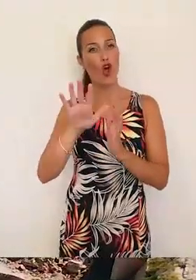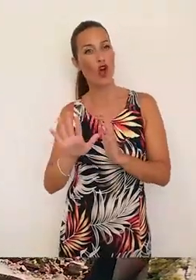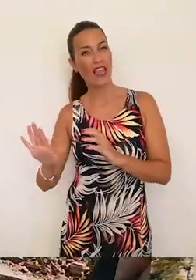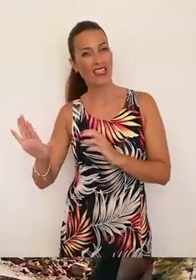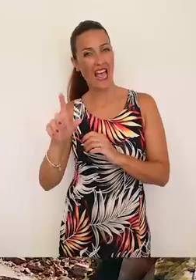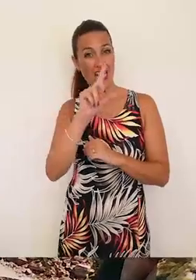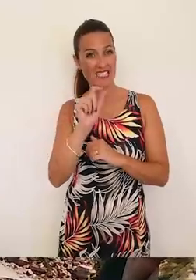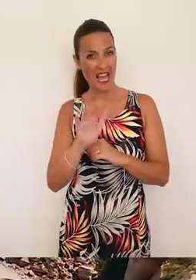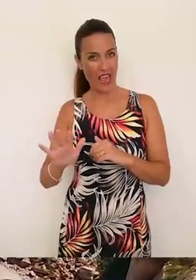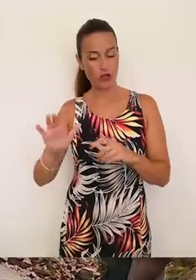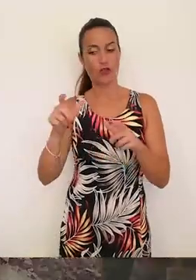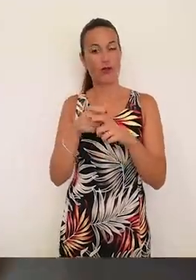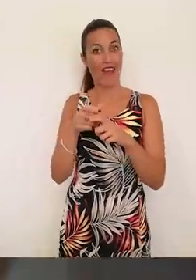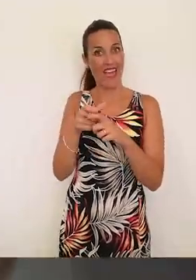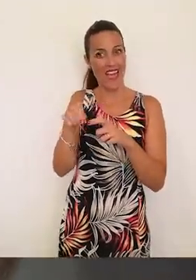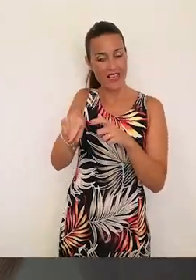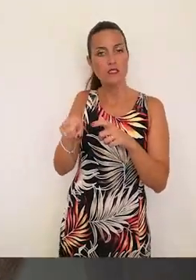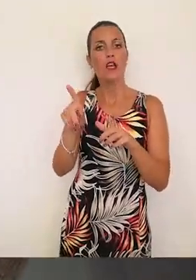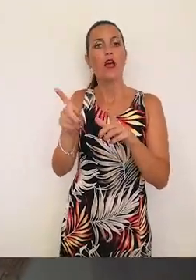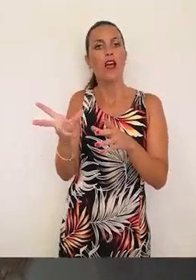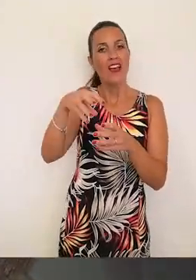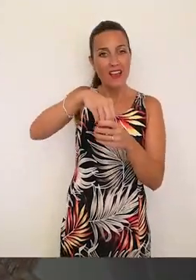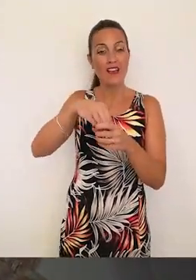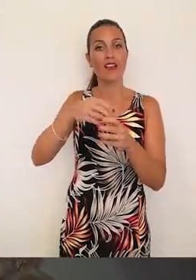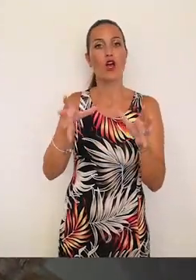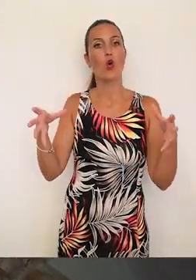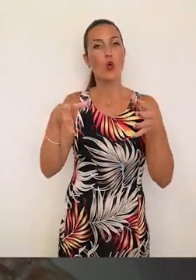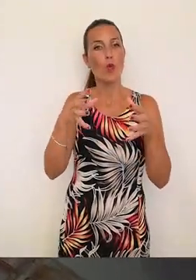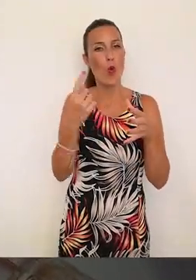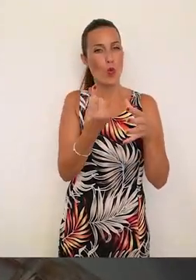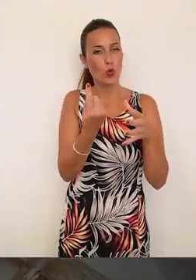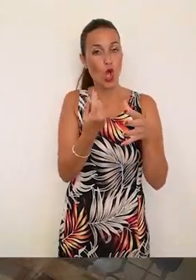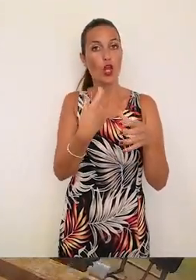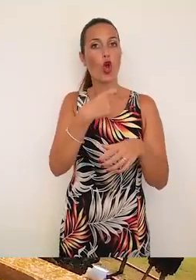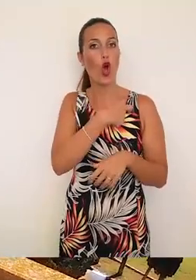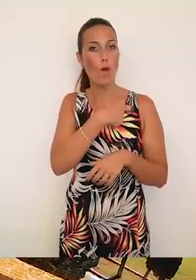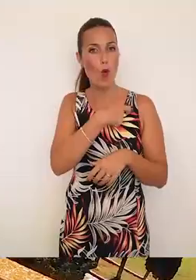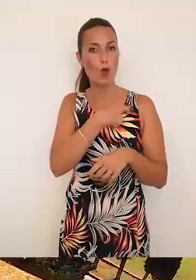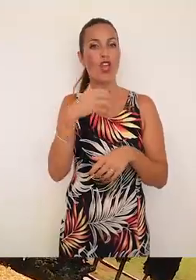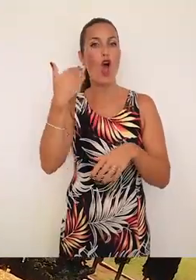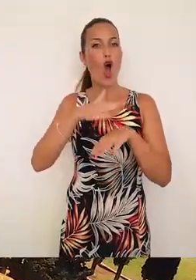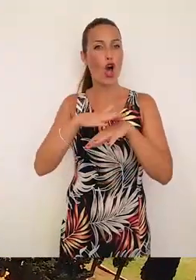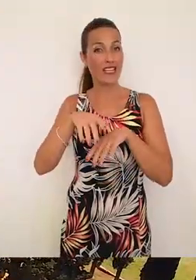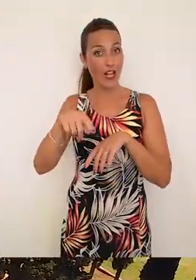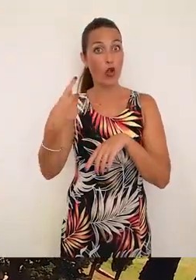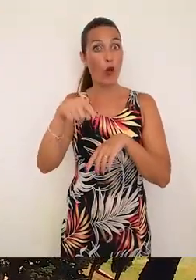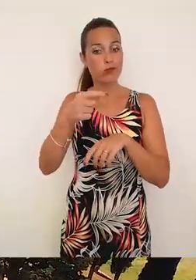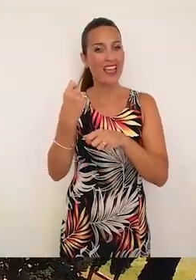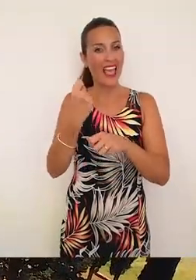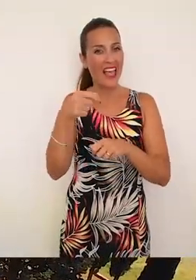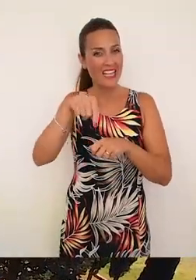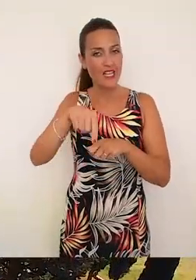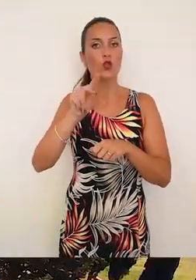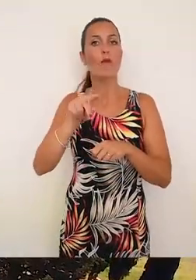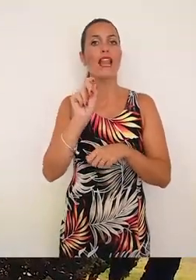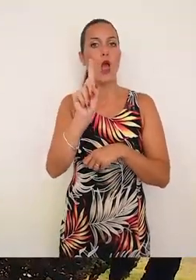Curzi sorge nel cuore del Salento centro-orientale ed il suo territorio rientra nell'Unione dei Comuni dell'Entroterra Idruntino,